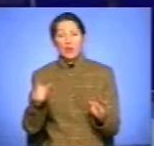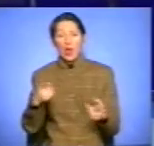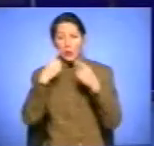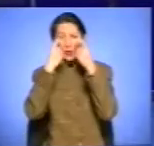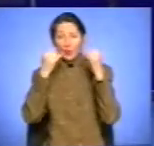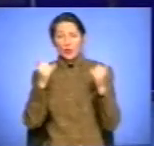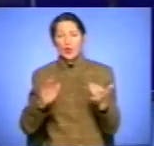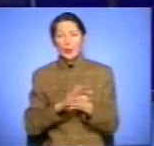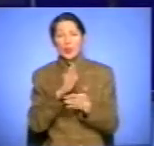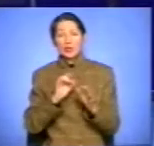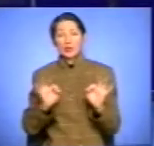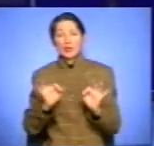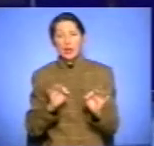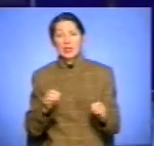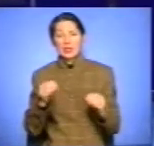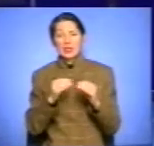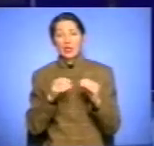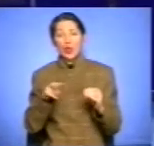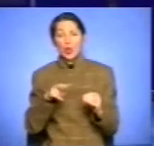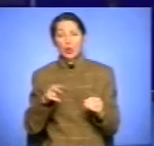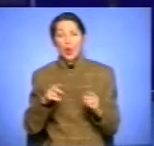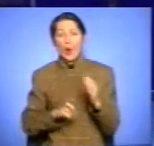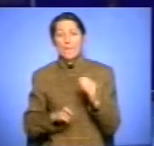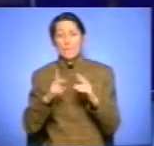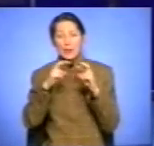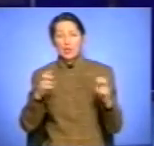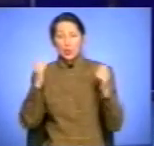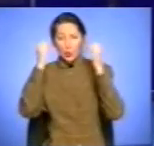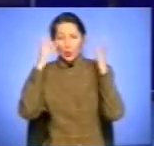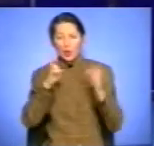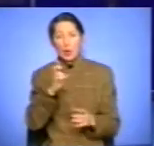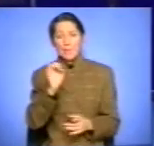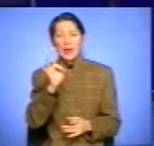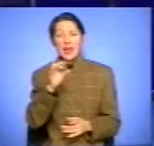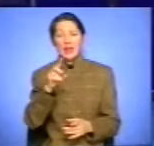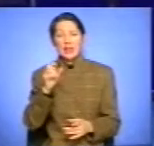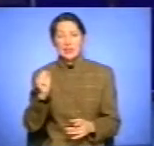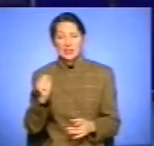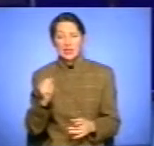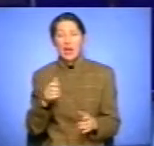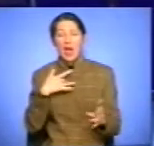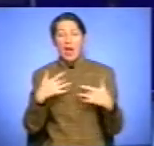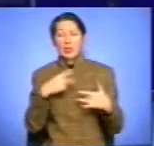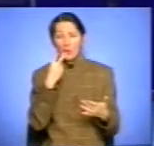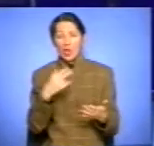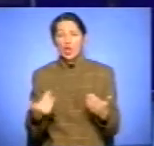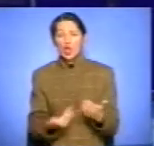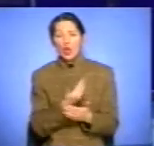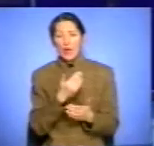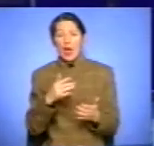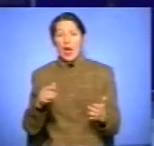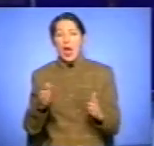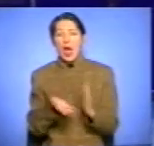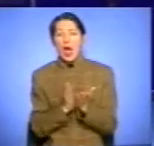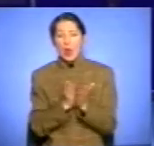10 лютого у палаці культури Березіль імені Леся Курбаса артист представить новий альбом під назвою всі хіти Степана Гіги